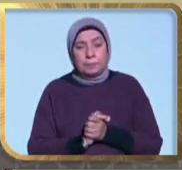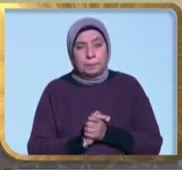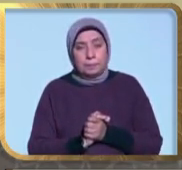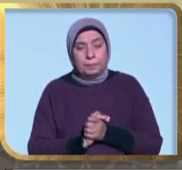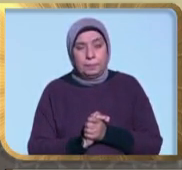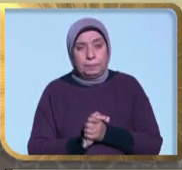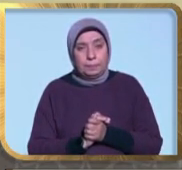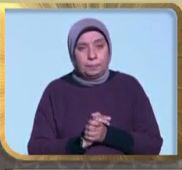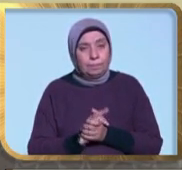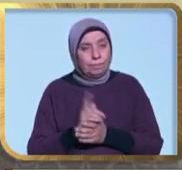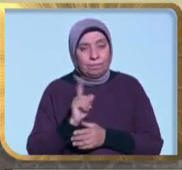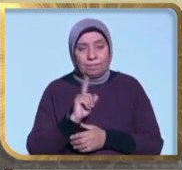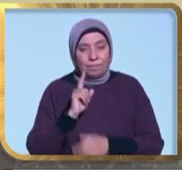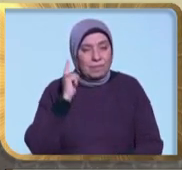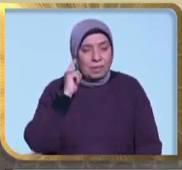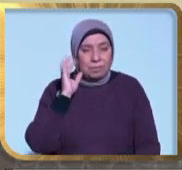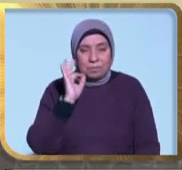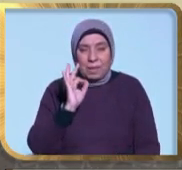بها